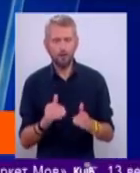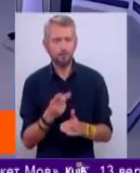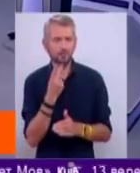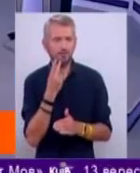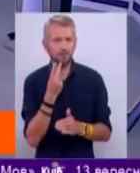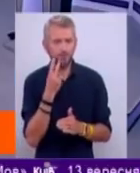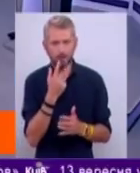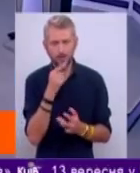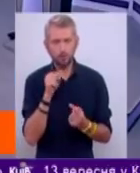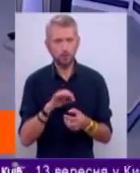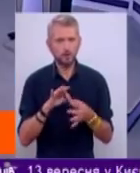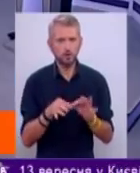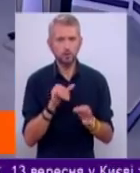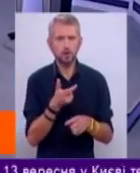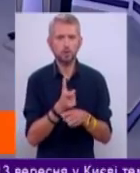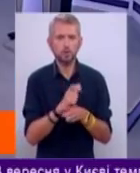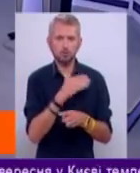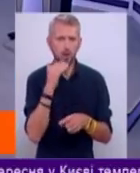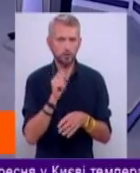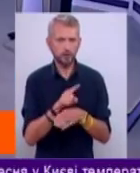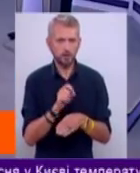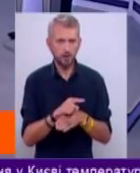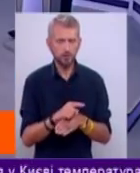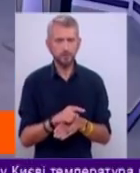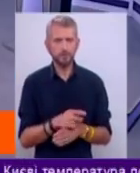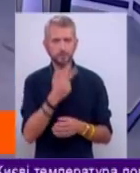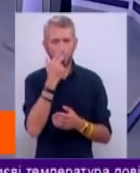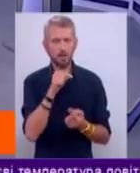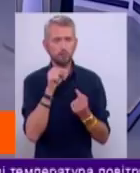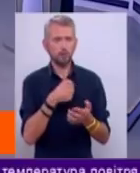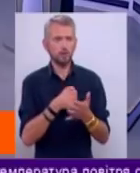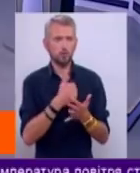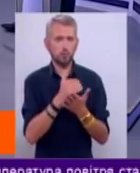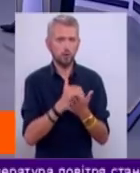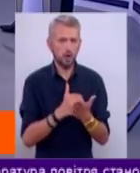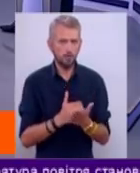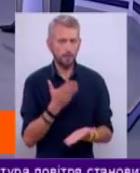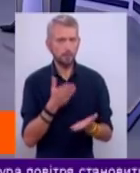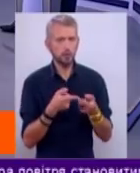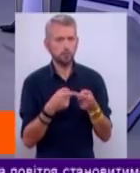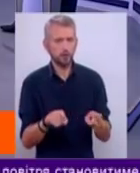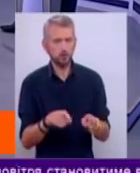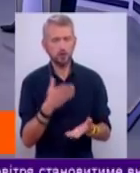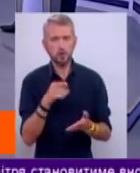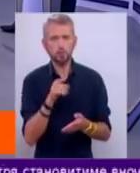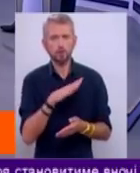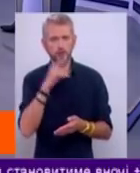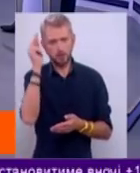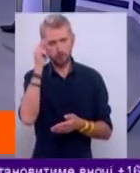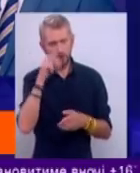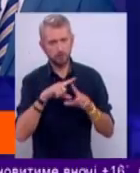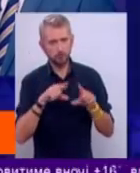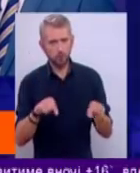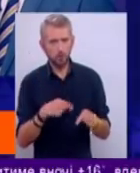складніше. У них дуже багато задач. Адаптуватися до програми, можливо, іншої, якщо вони навчалися в